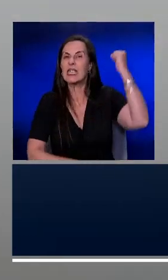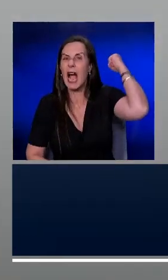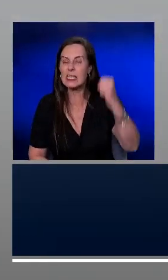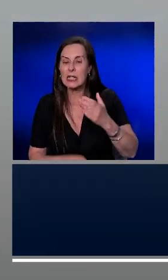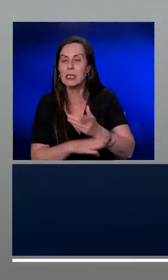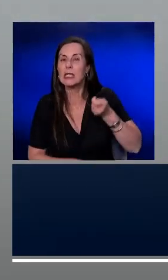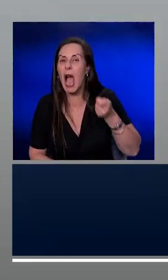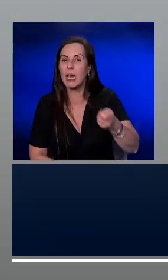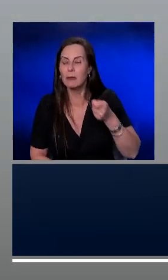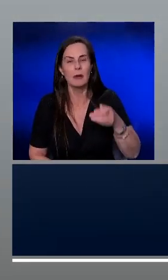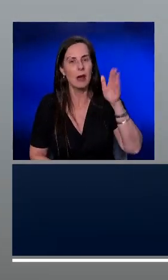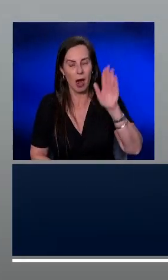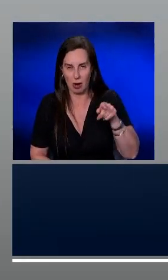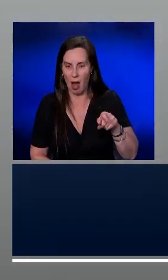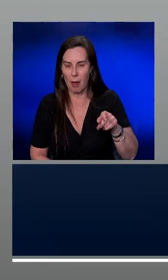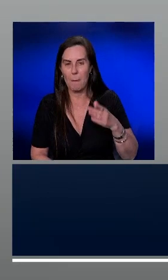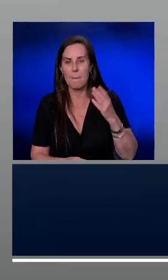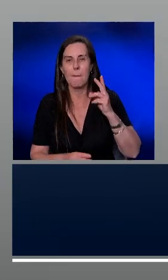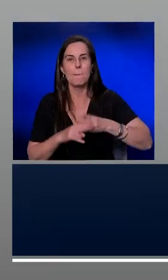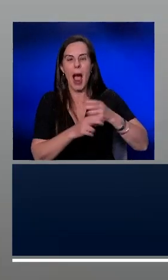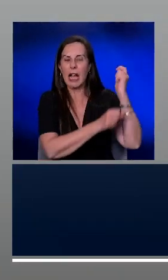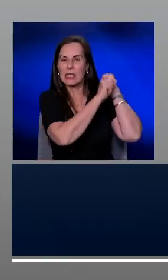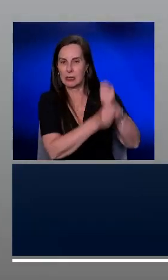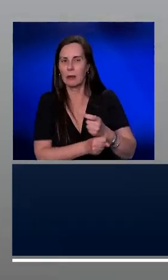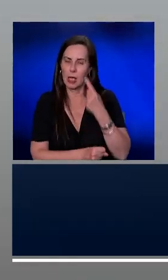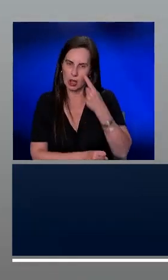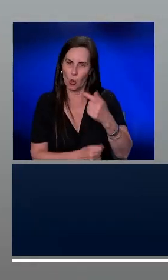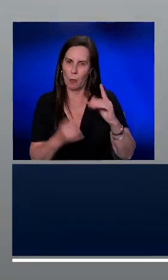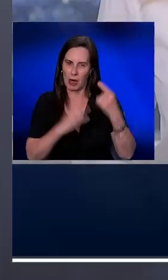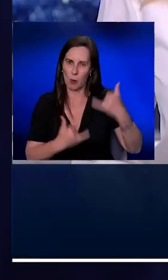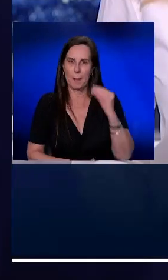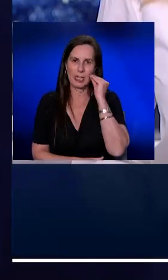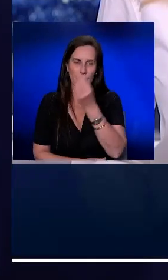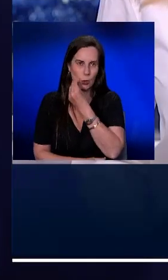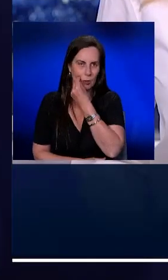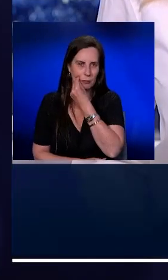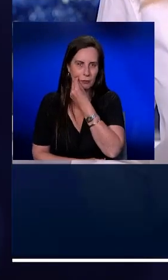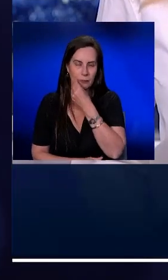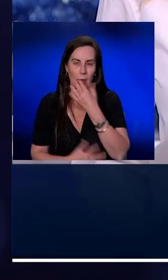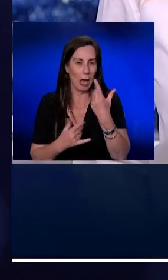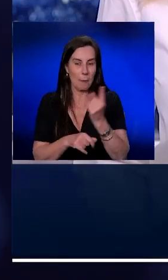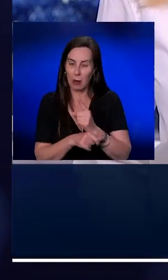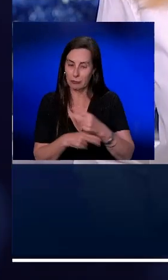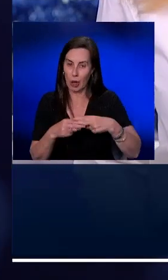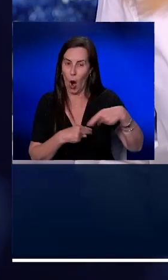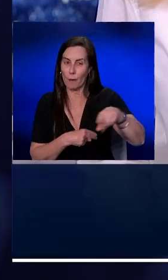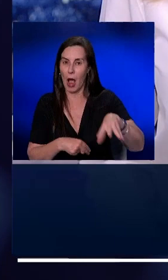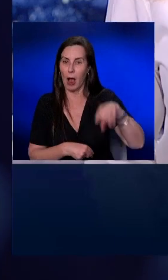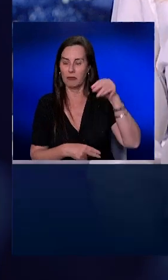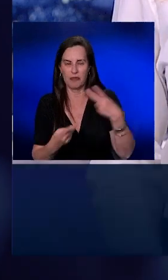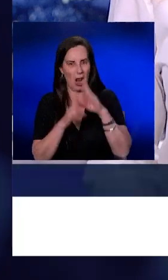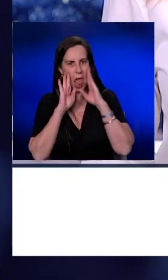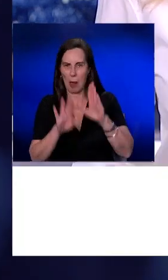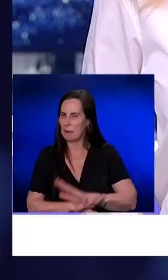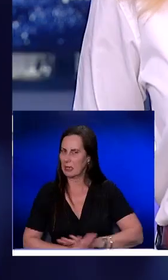סכינים, גם אותות ברזל. כך זה נראה בשעות הצהריים, רק כמה דקות מערד, מיכל. לא יומן.